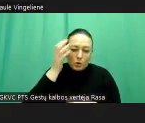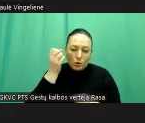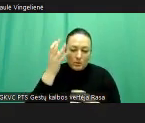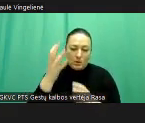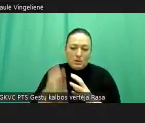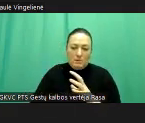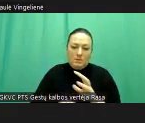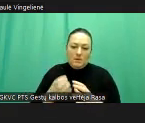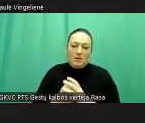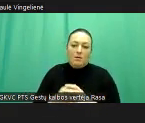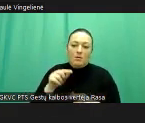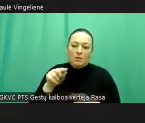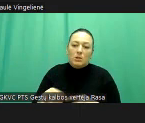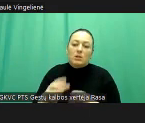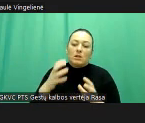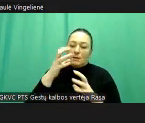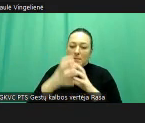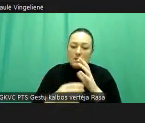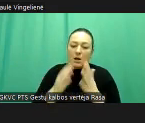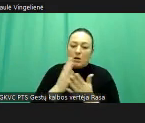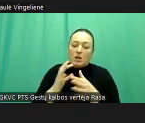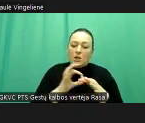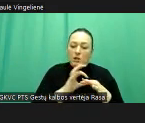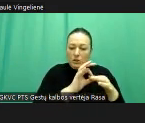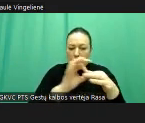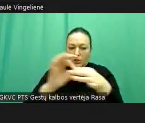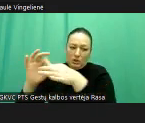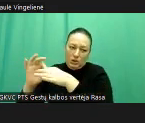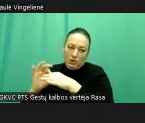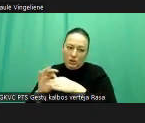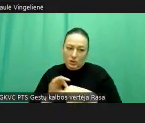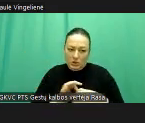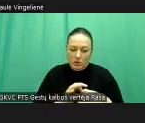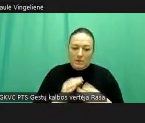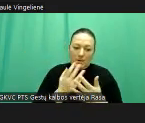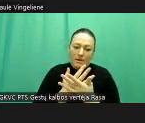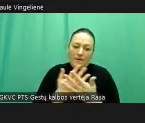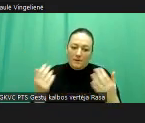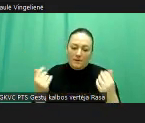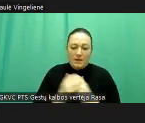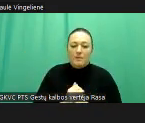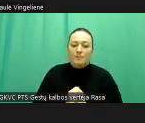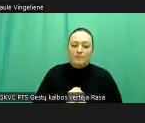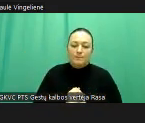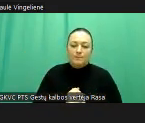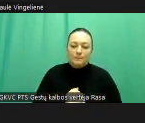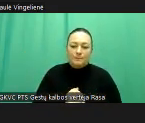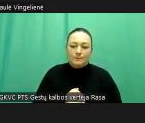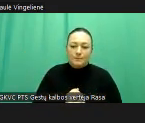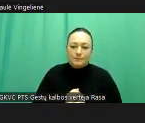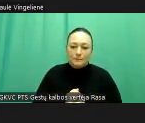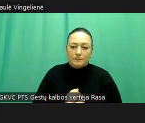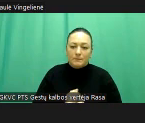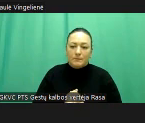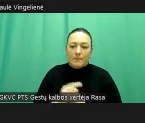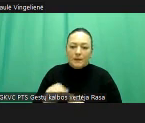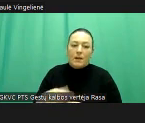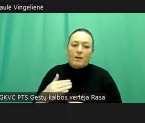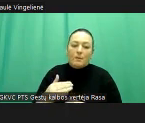kad šis pasaulis yra susietas įvairiausiais būdais. Taigi,